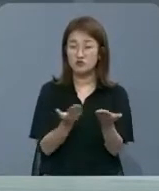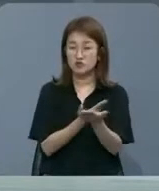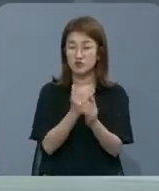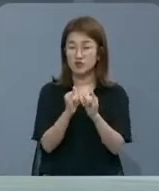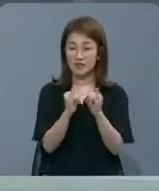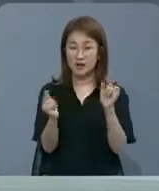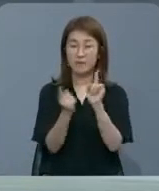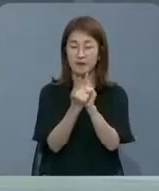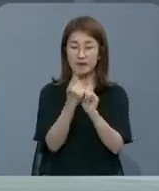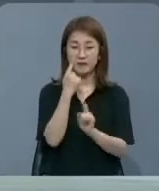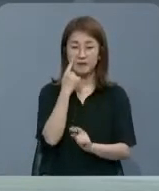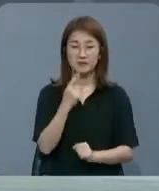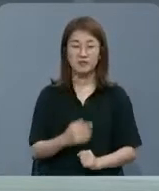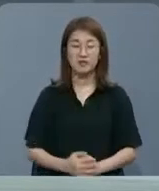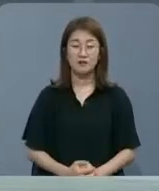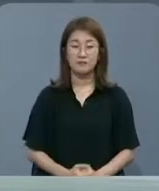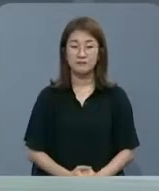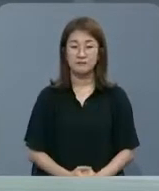사람들을 직접 만나봤습니다.